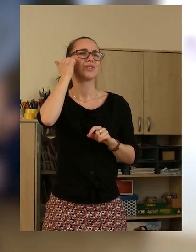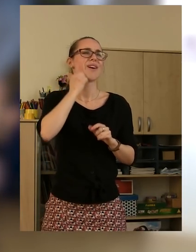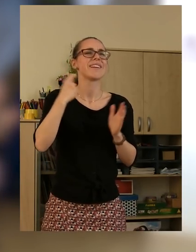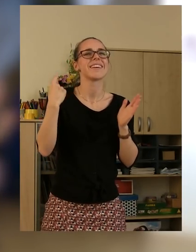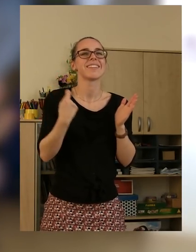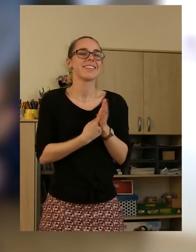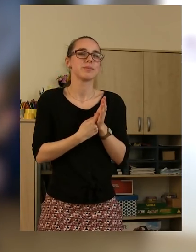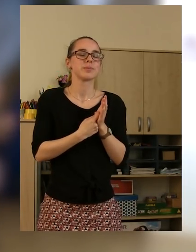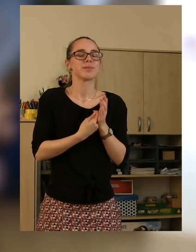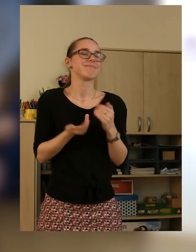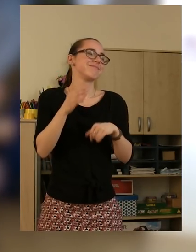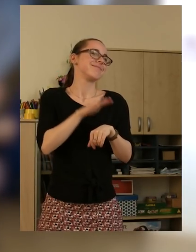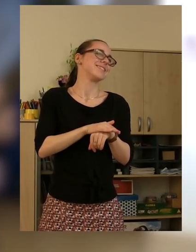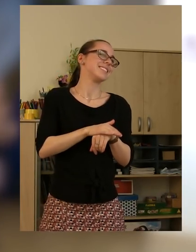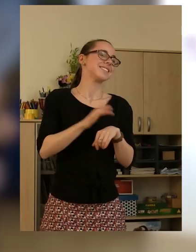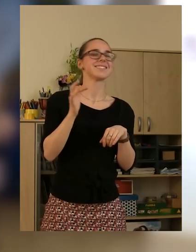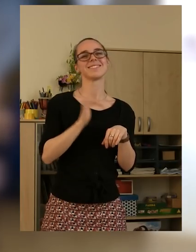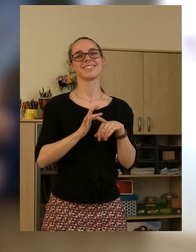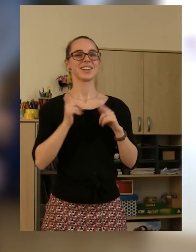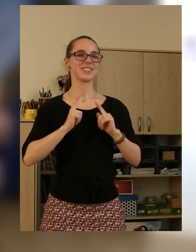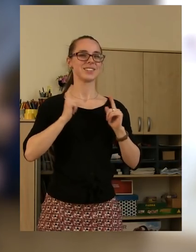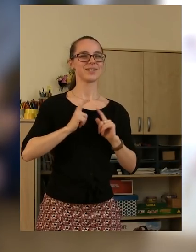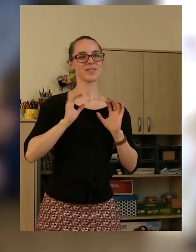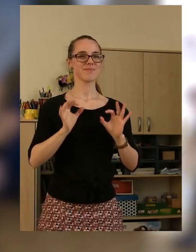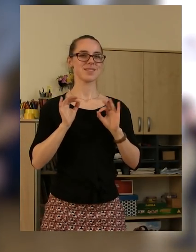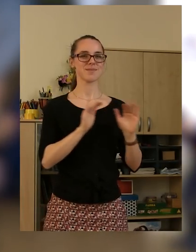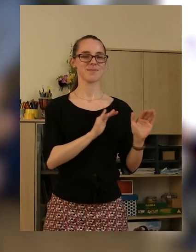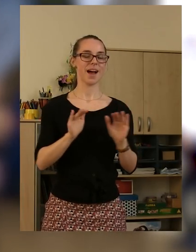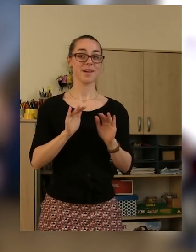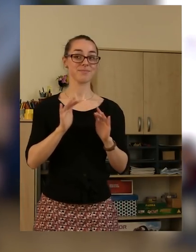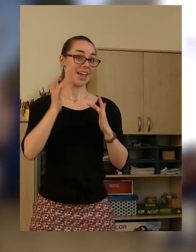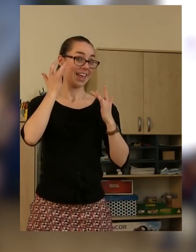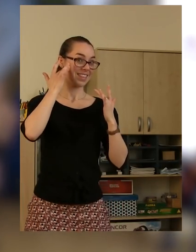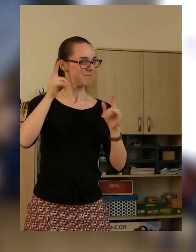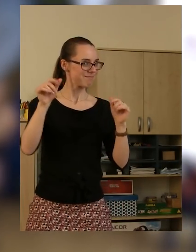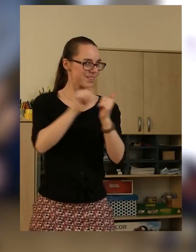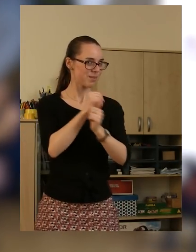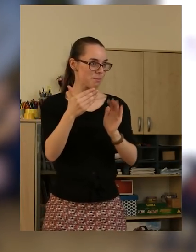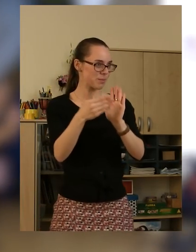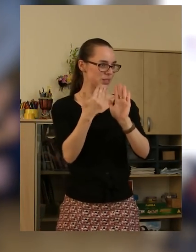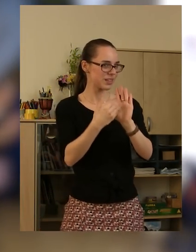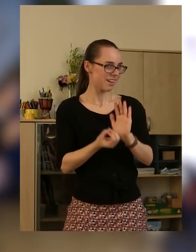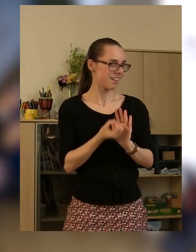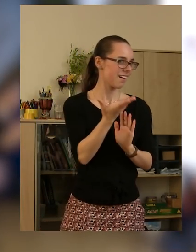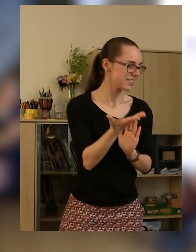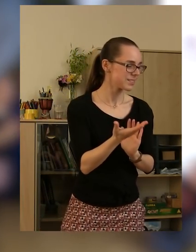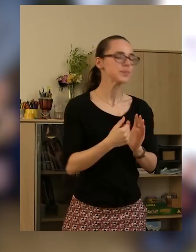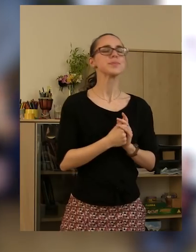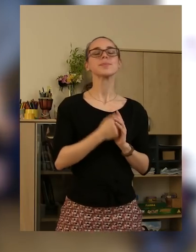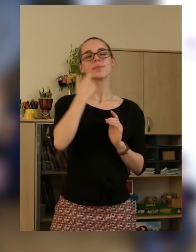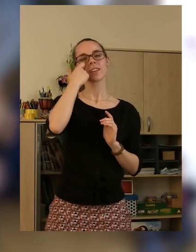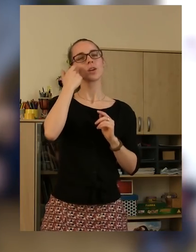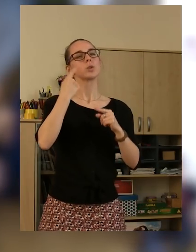A teď uvedu takový příklad, nevím, jestli ho znáte, ale já mám hrozně rád. Abychom to trochu pochopili, co mám teďka na